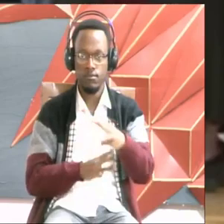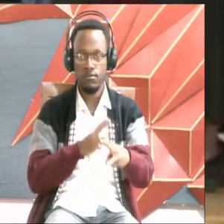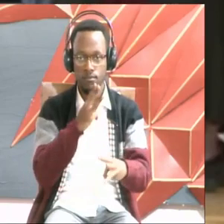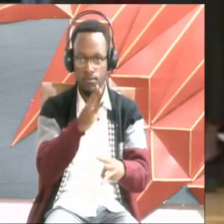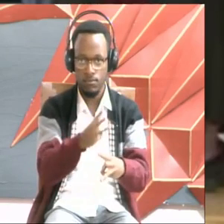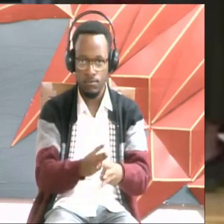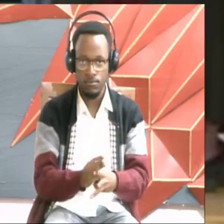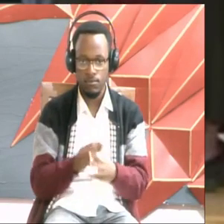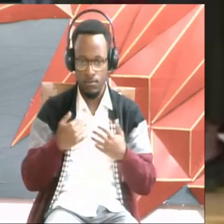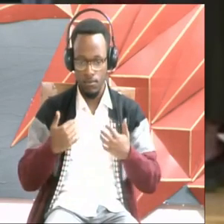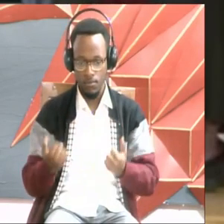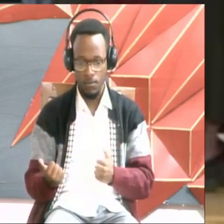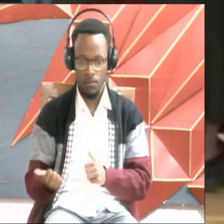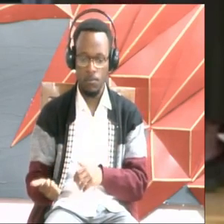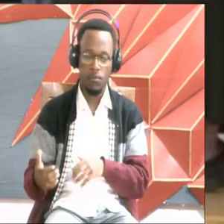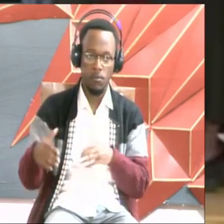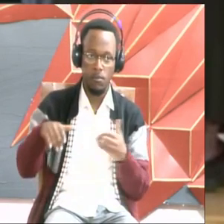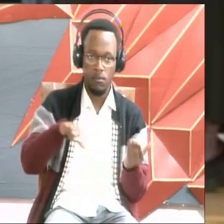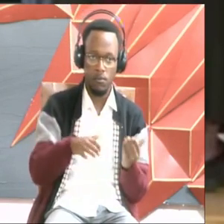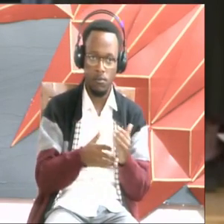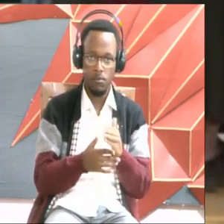yamenye amaraso.